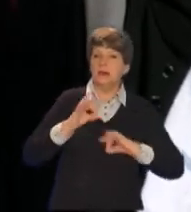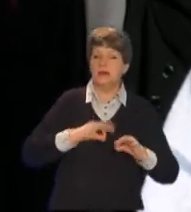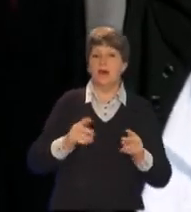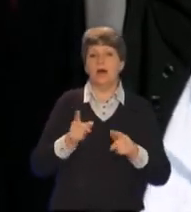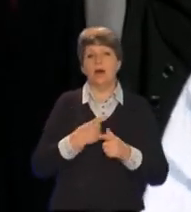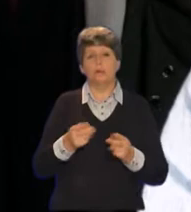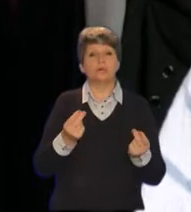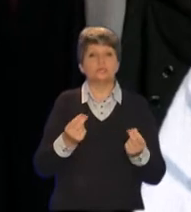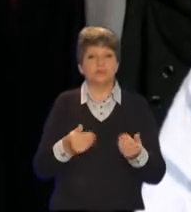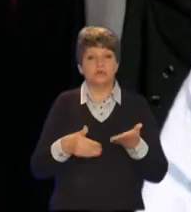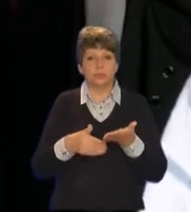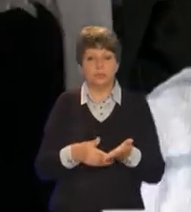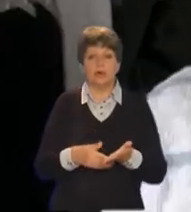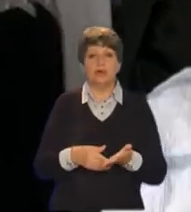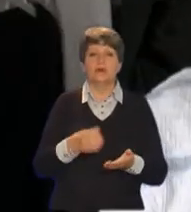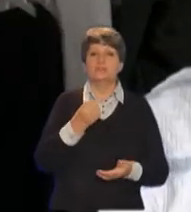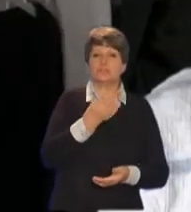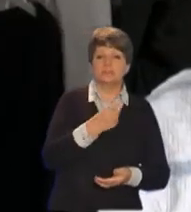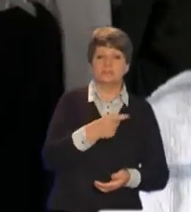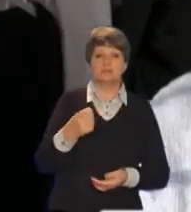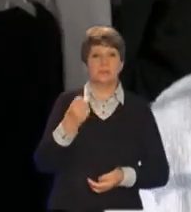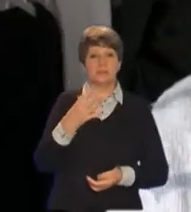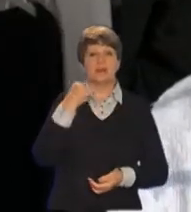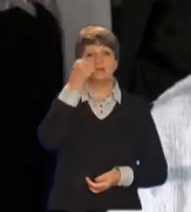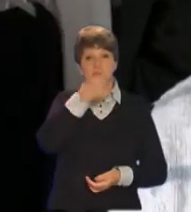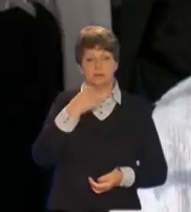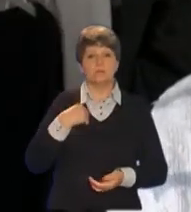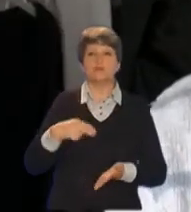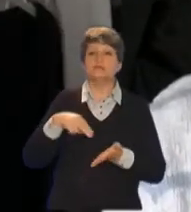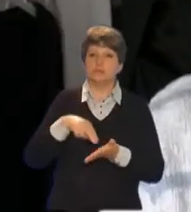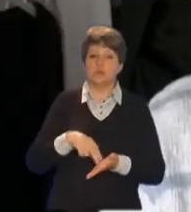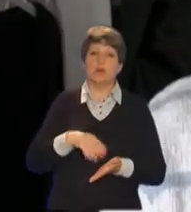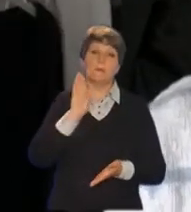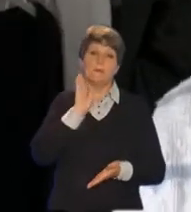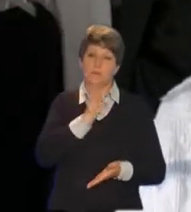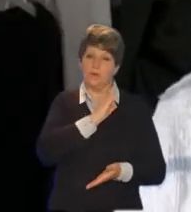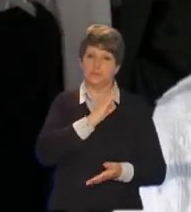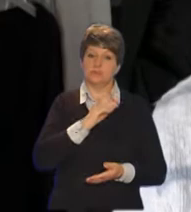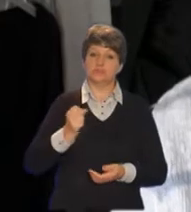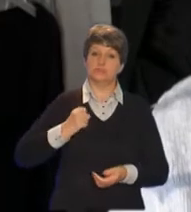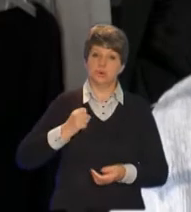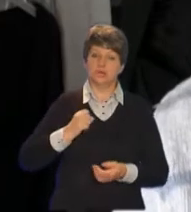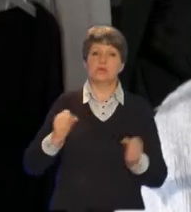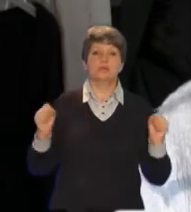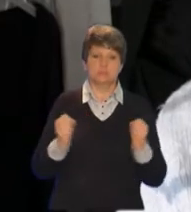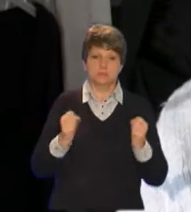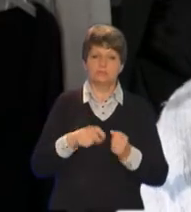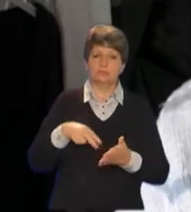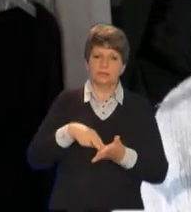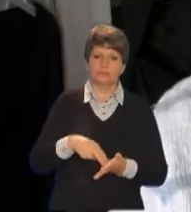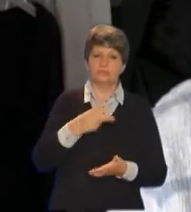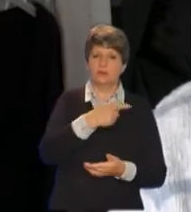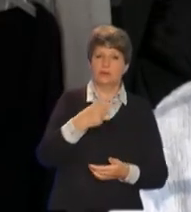чи потрібна якась грошова допомога. 14-15 рік нам доводилося навіть стояти, солдатські матері стояли взимку, 30